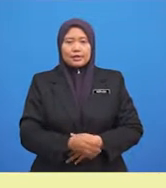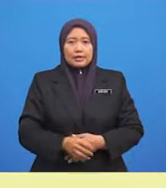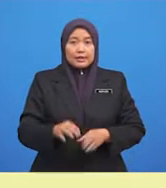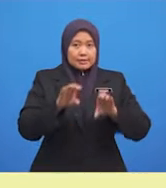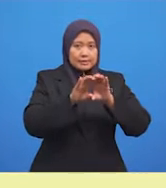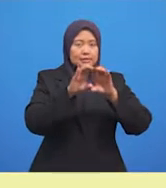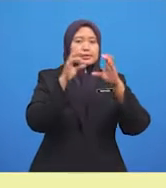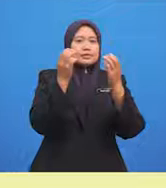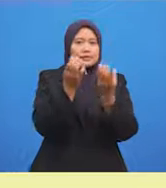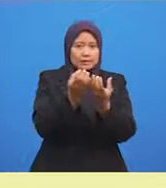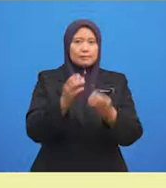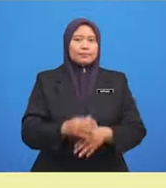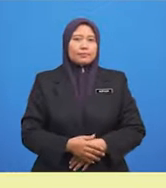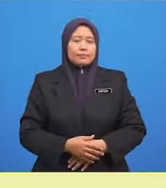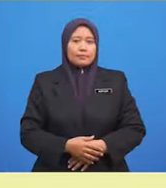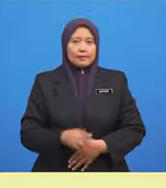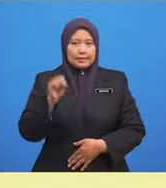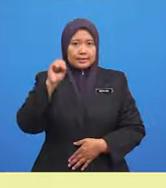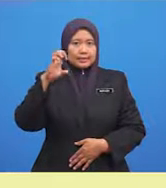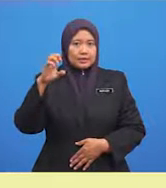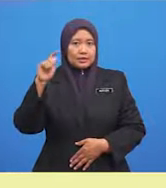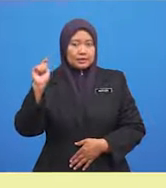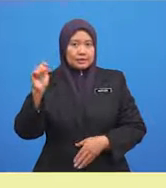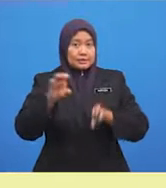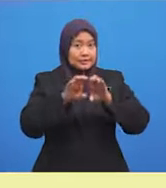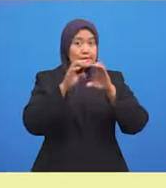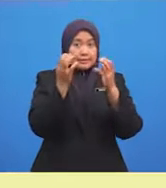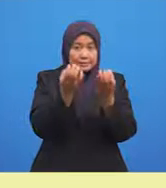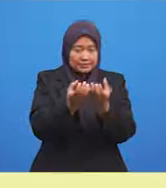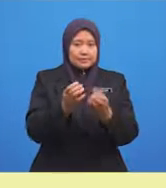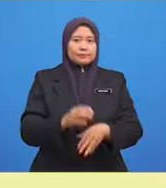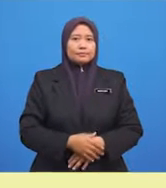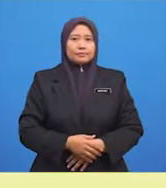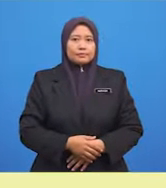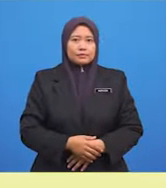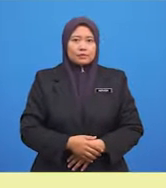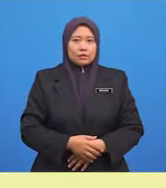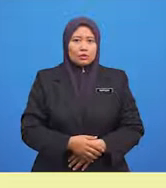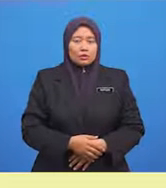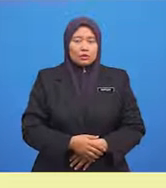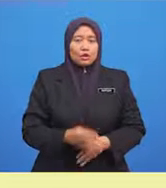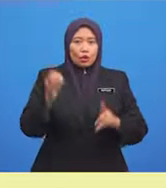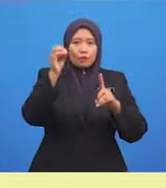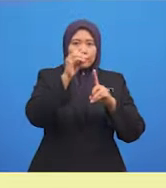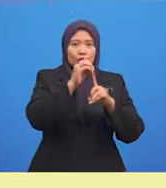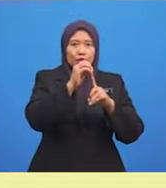di akhir pembelajaran nanti, murid akan mendapat menerangkan maksud set,